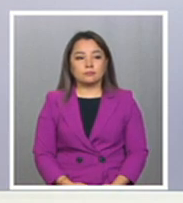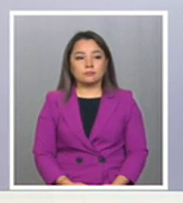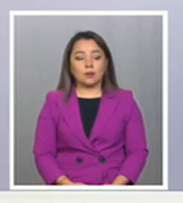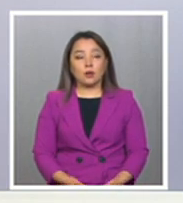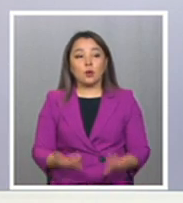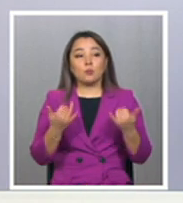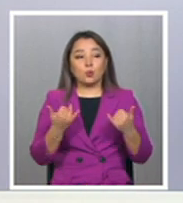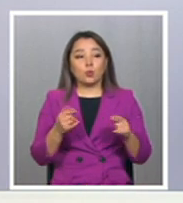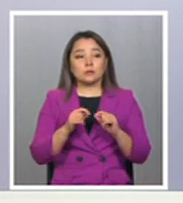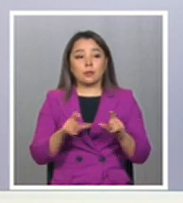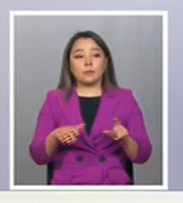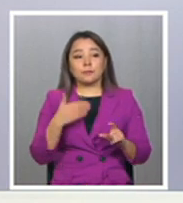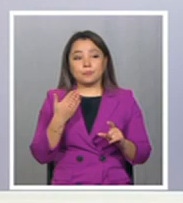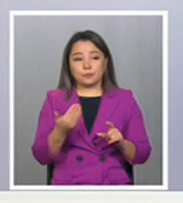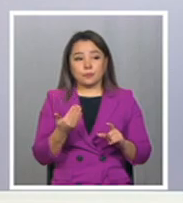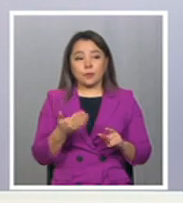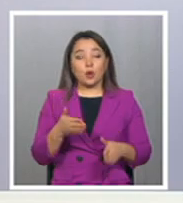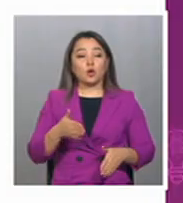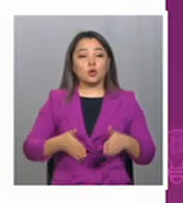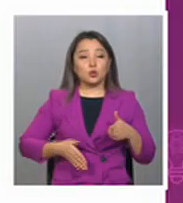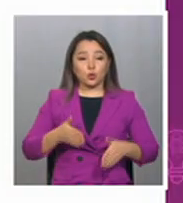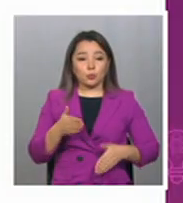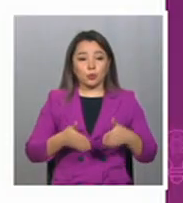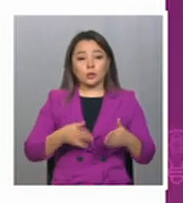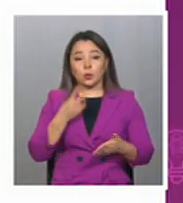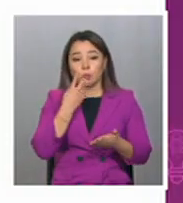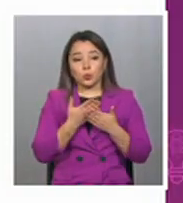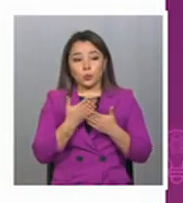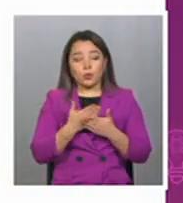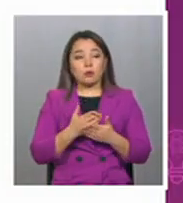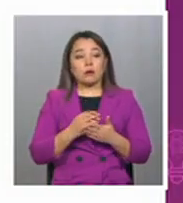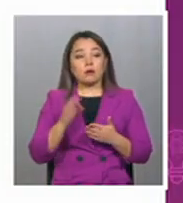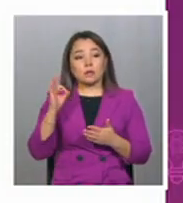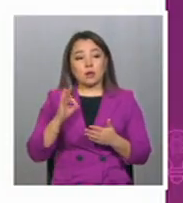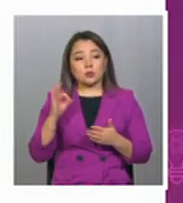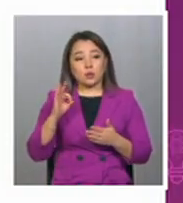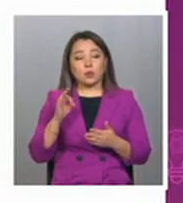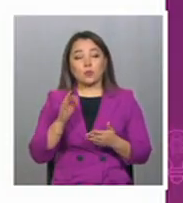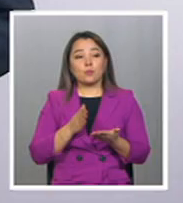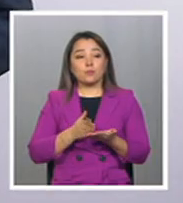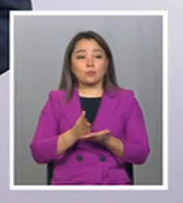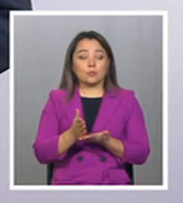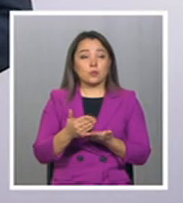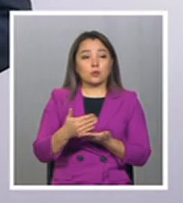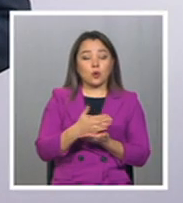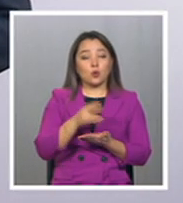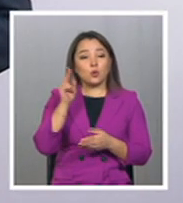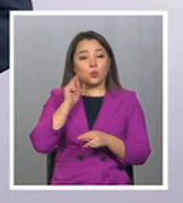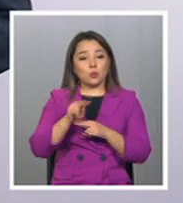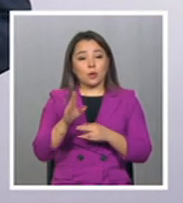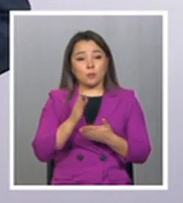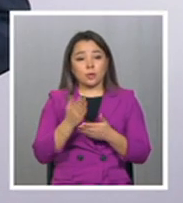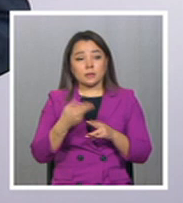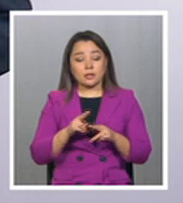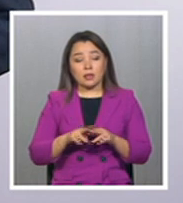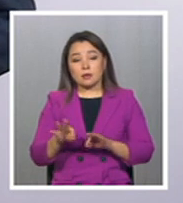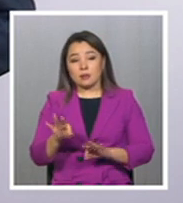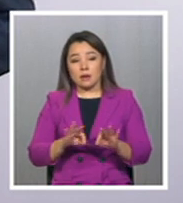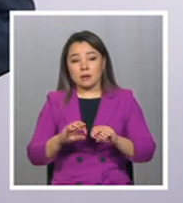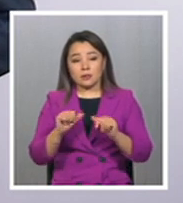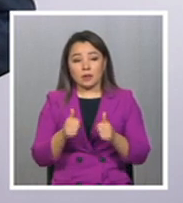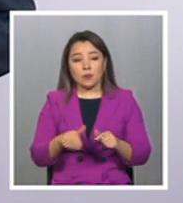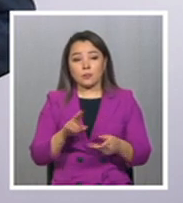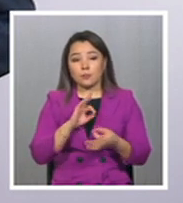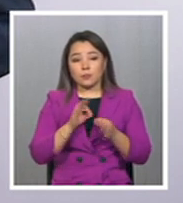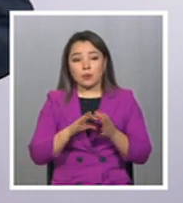Бүгінгі сабақта роботты көрсетілген градусқа бұруды үйренесіз. Қандай геометриялық фигураларды